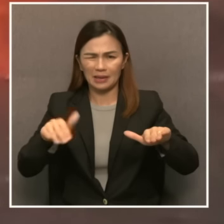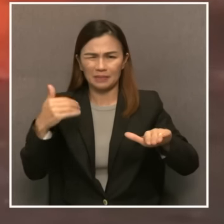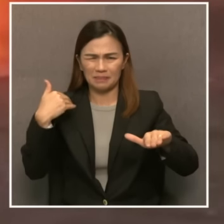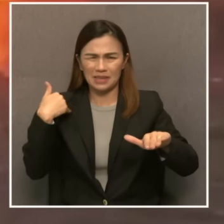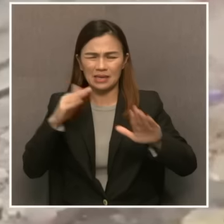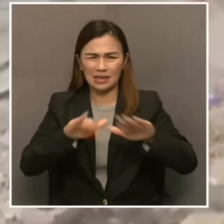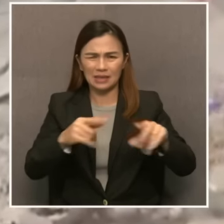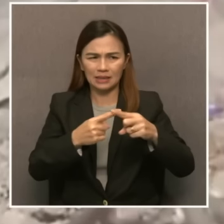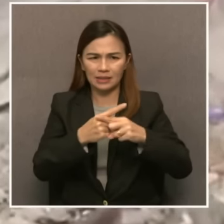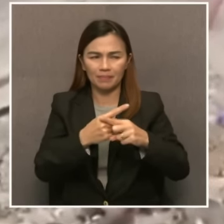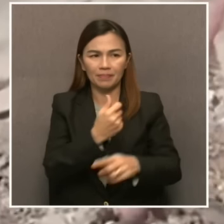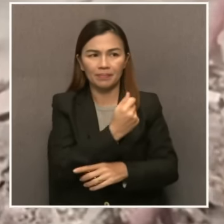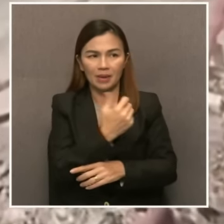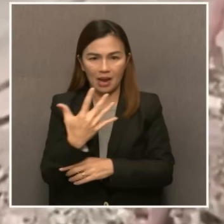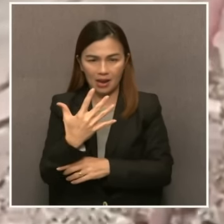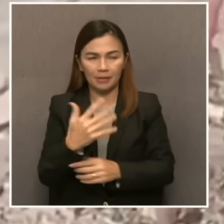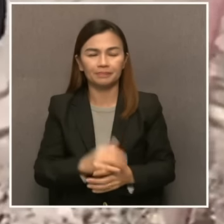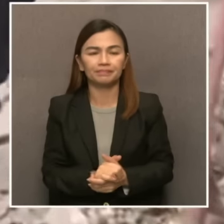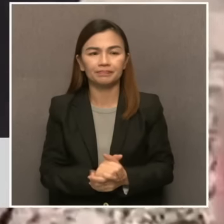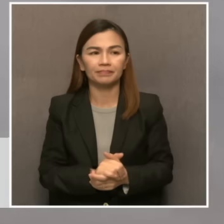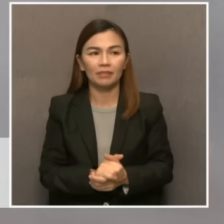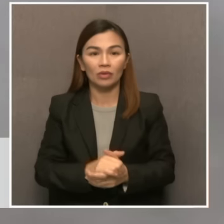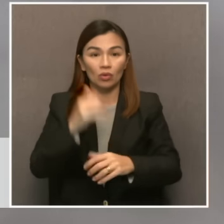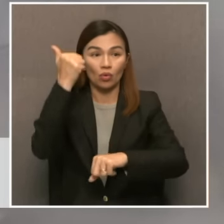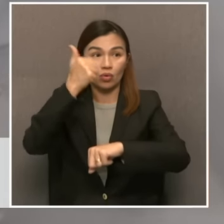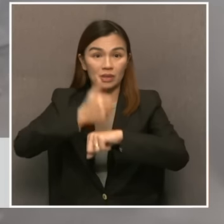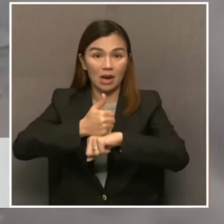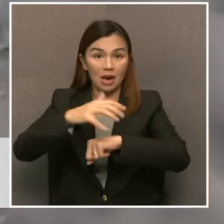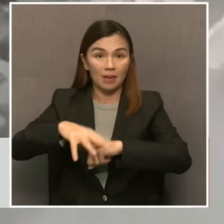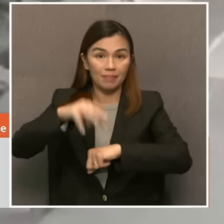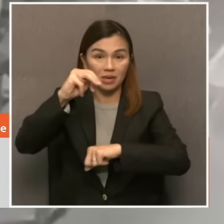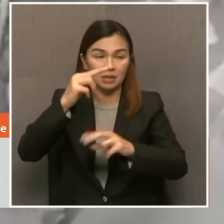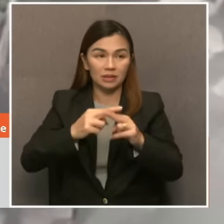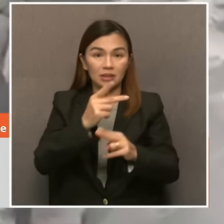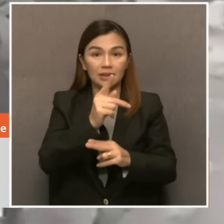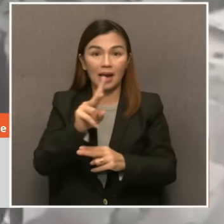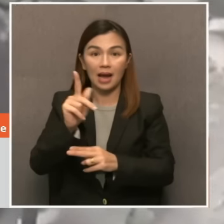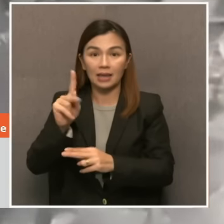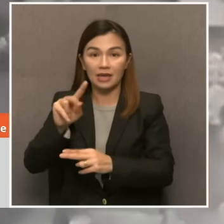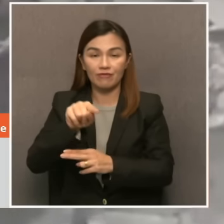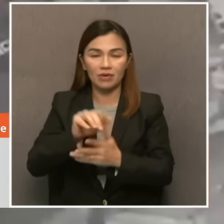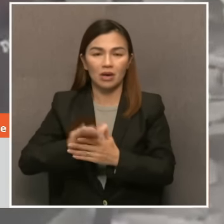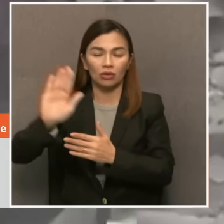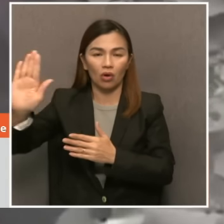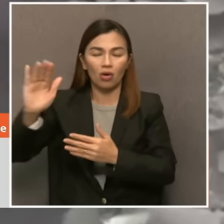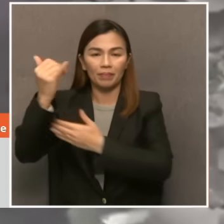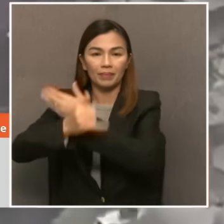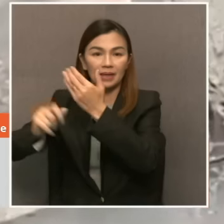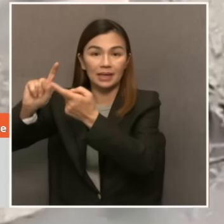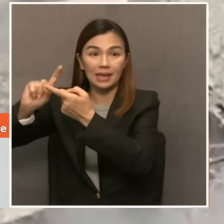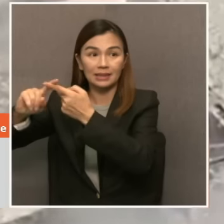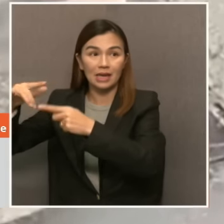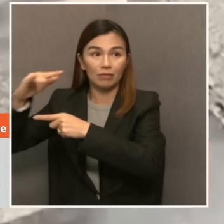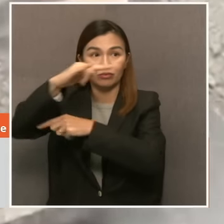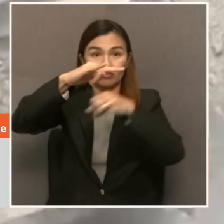คนครับด้านผู้ว่าการแคว้นคาร์คิฟเนี่ยบอกว่ามีเหตุโจมตีจากรัสเซียเกิดขึ้นอย่างน้อย10ครั้